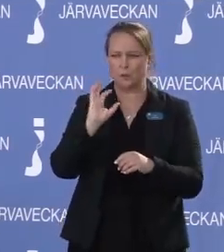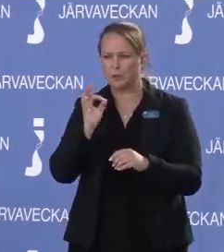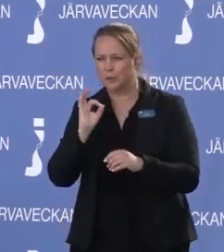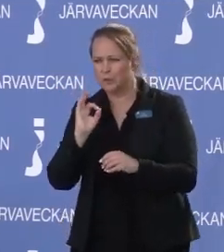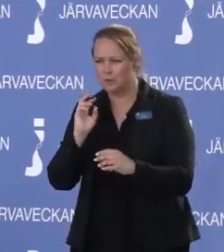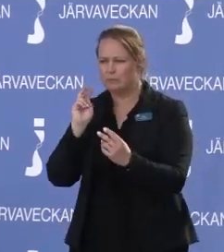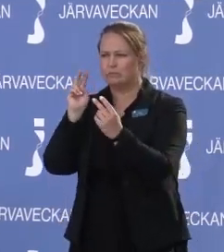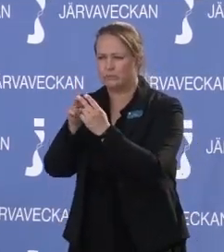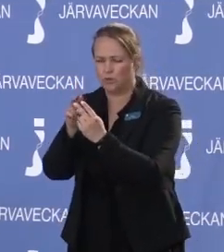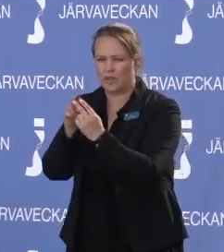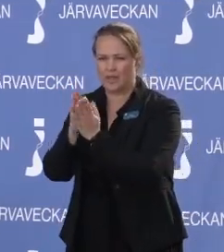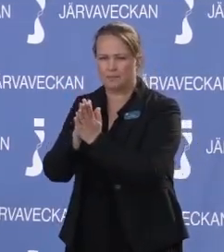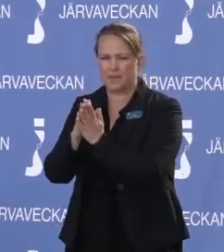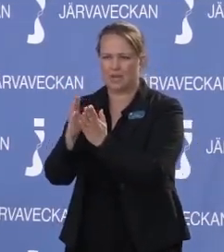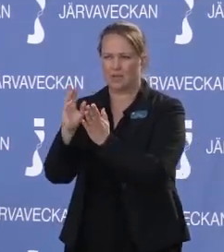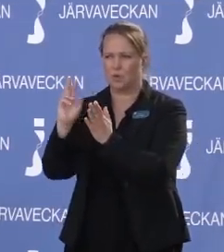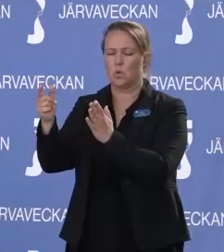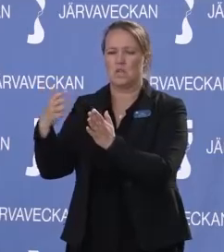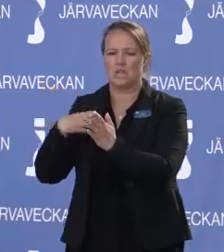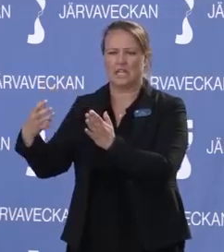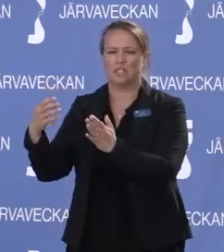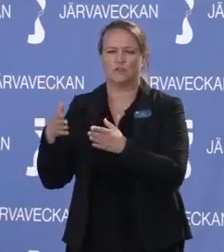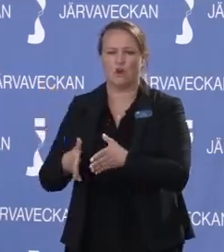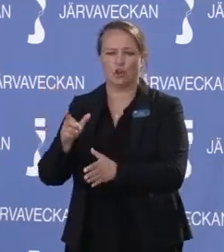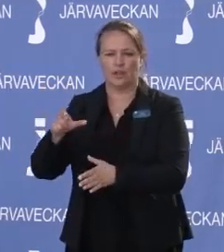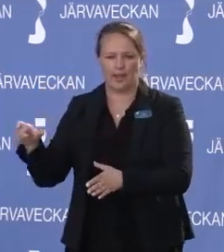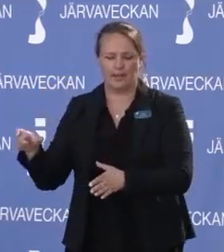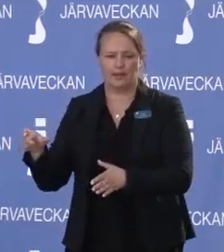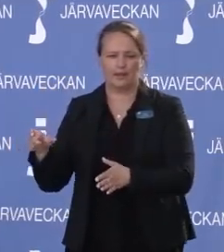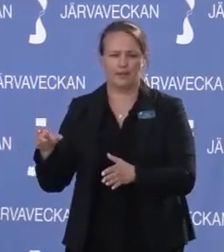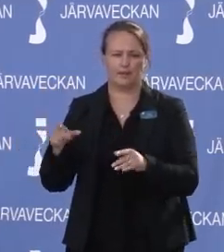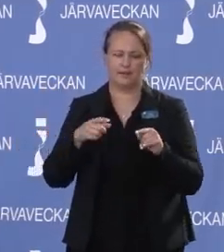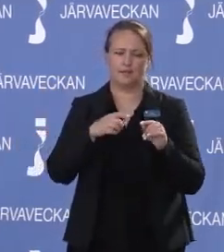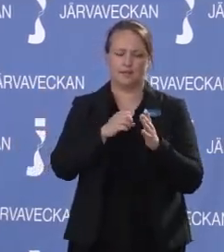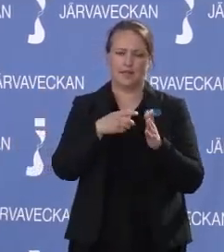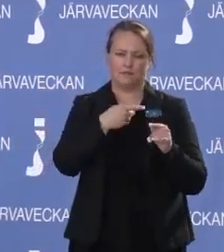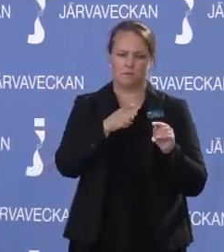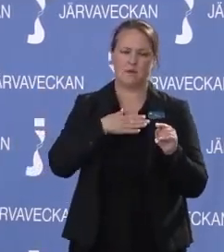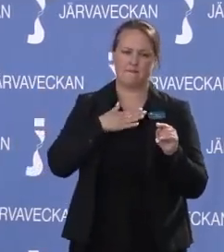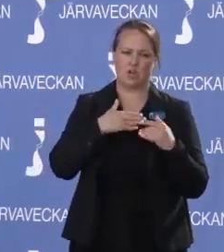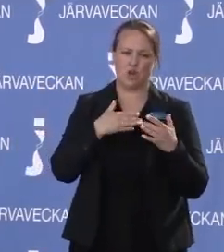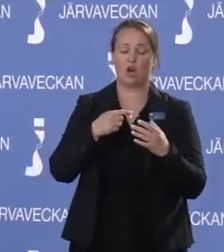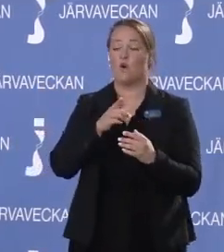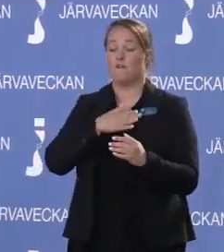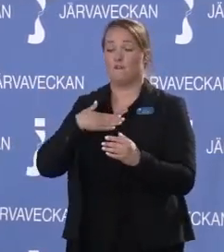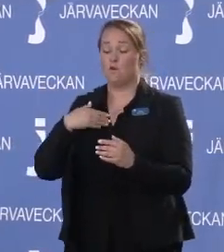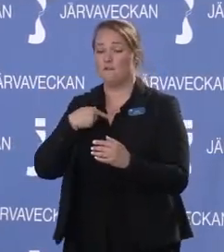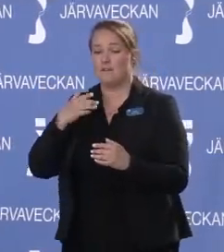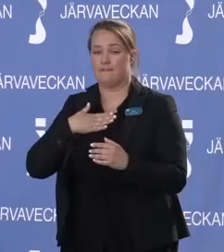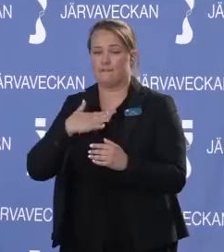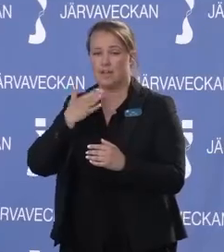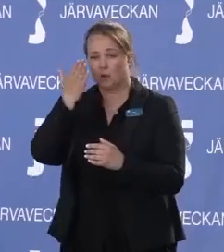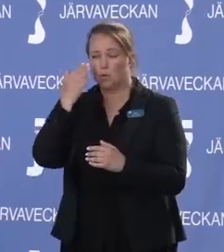utrikesfödda, och därför så vill ju Demoskop göra det här, och för vår del handlar det om att kunna ställa frågor till våra följare på ett